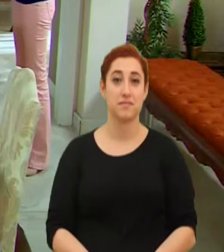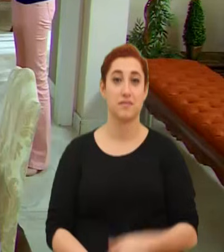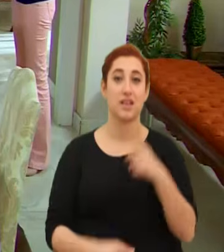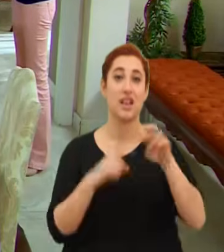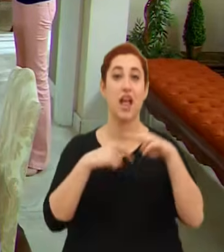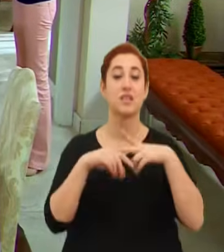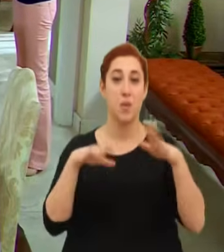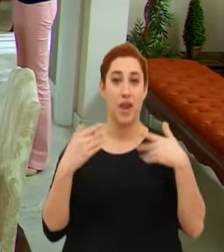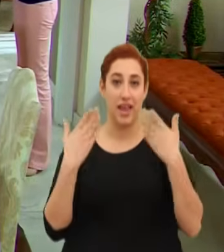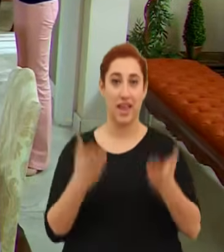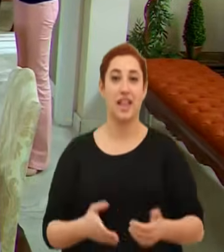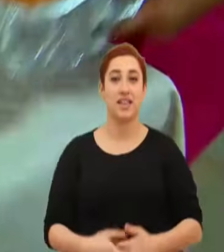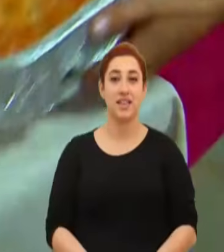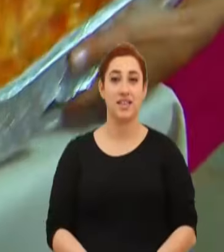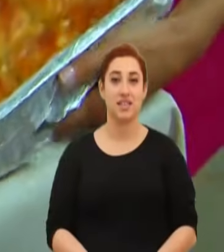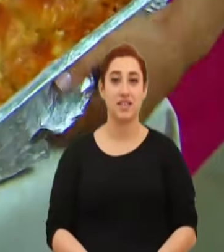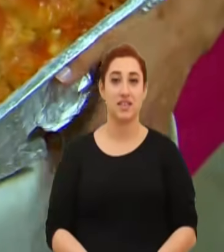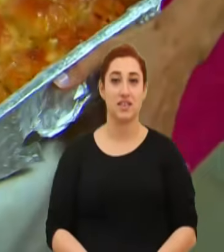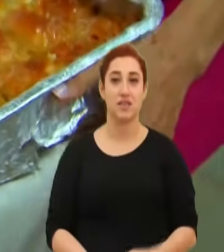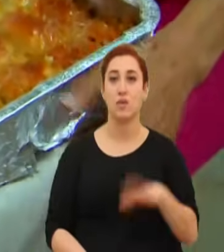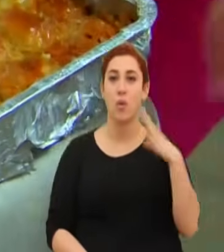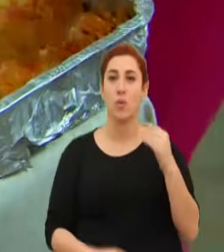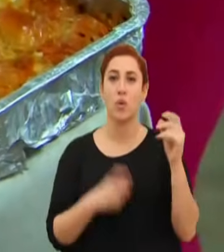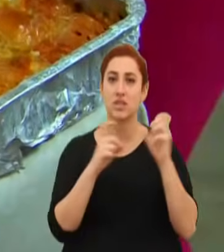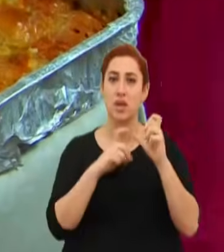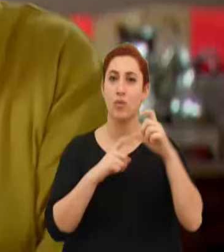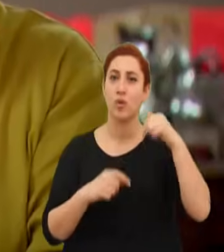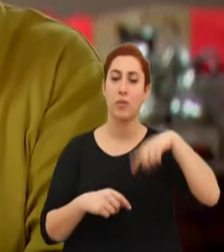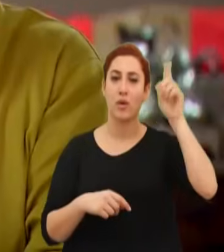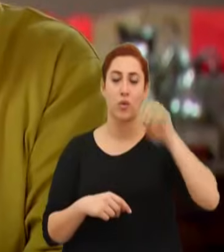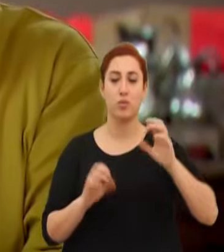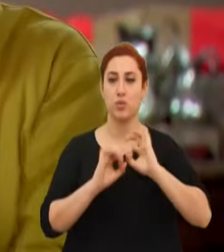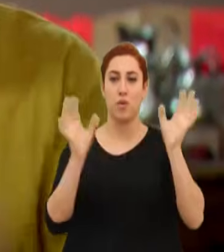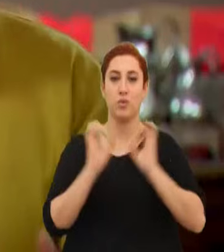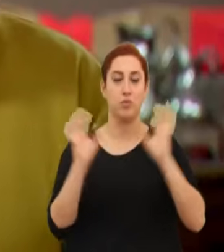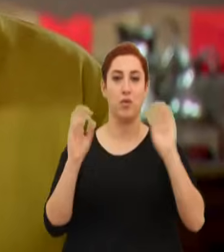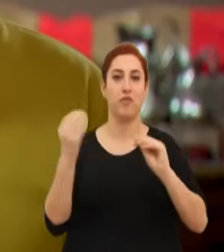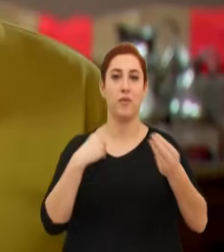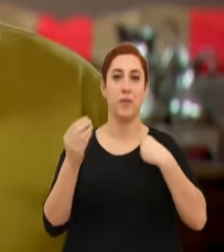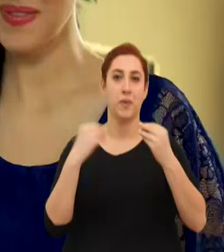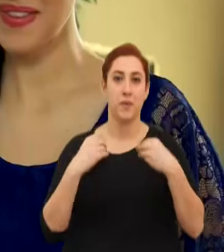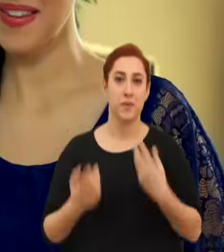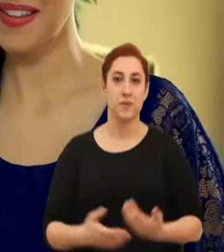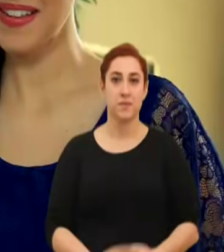Laz böreği geldi. Lan ne oluyor Şerpil? Bugün mucize üstüne mucize ya.